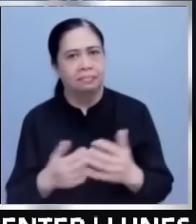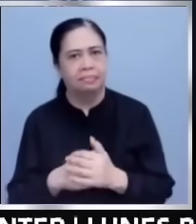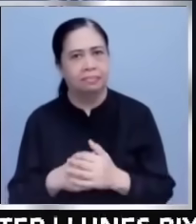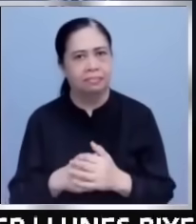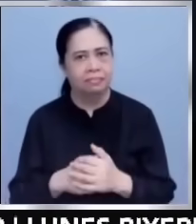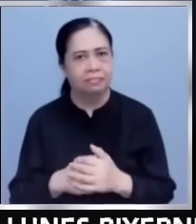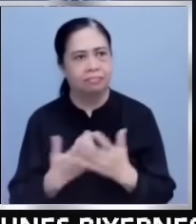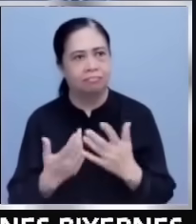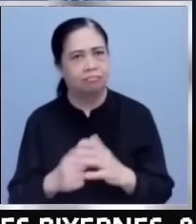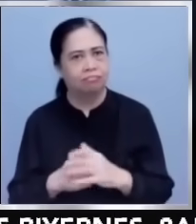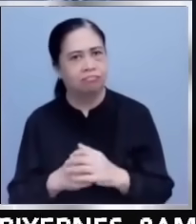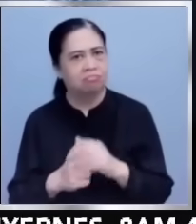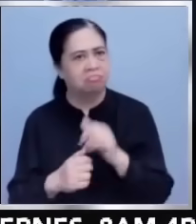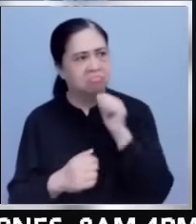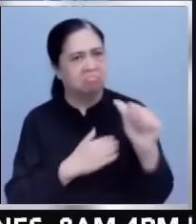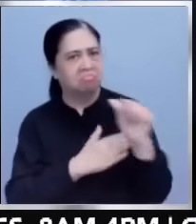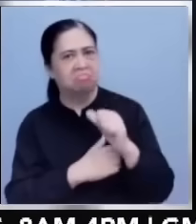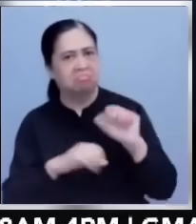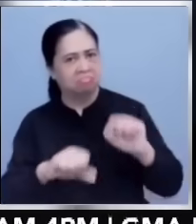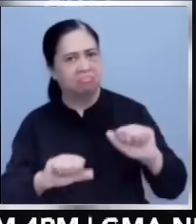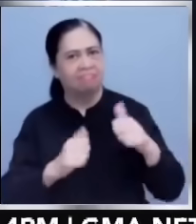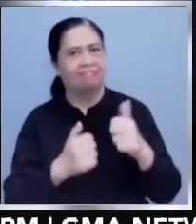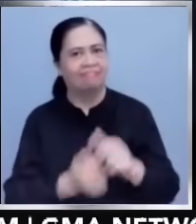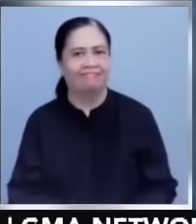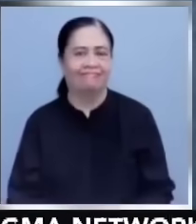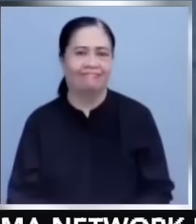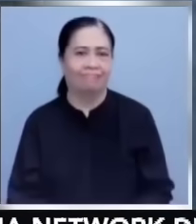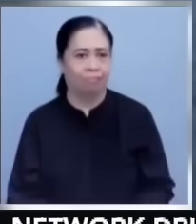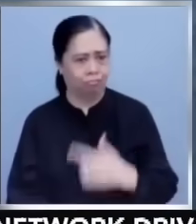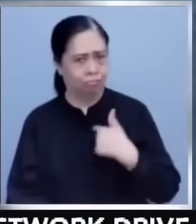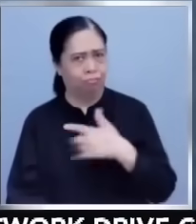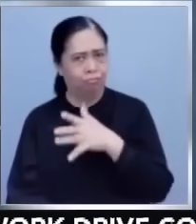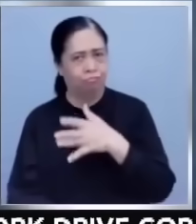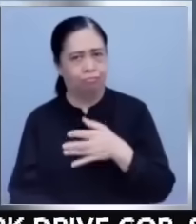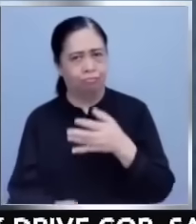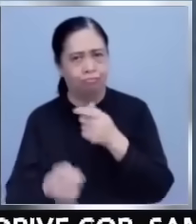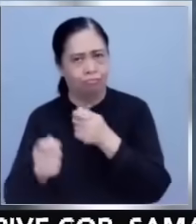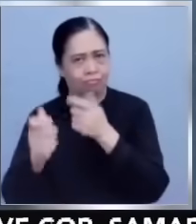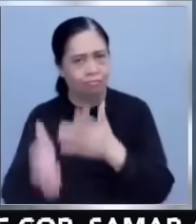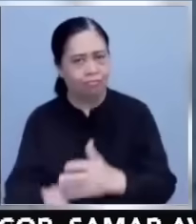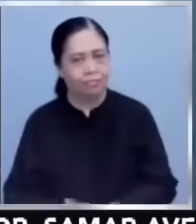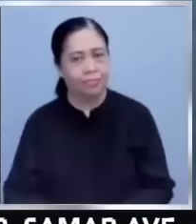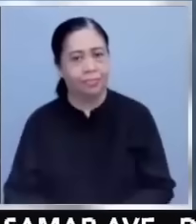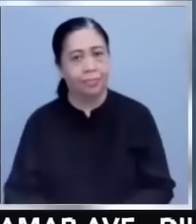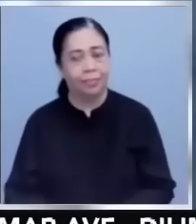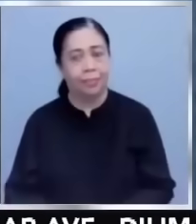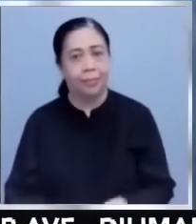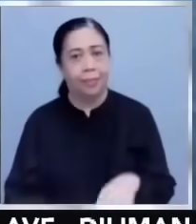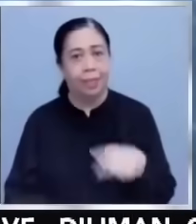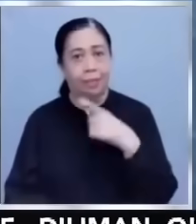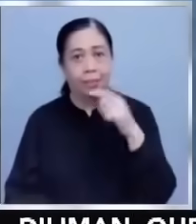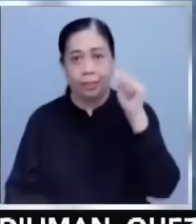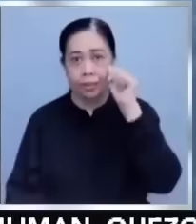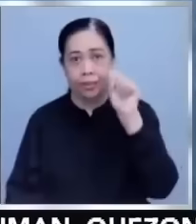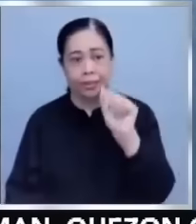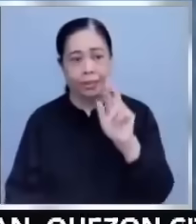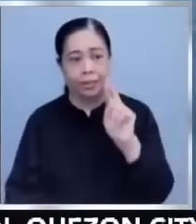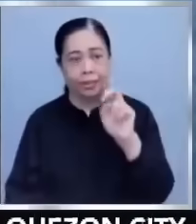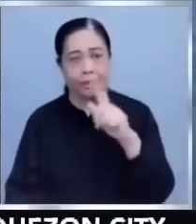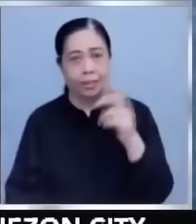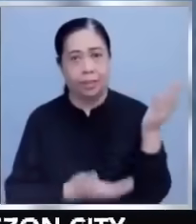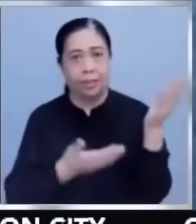Patalo tayo dyan. Hindi tayo patalo. Mangisda tayo eh. Sa palaut na ito ni Mang Arnel, ang naiuwi niya sa kanyang